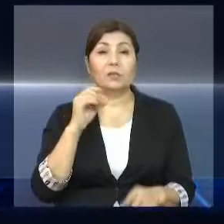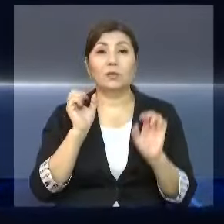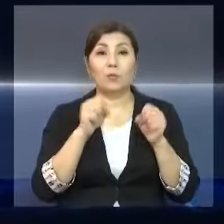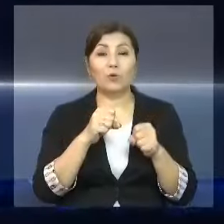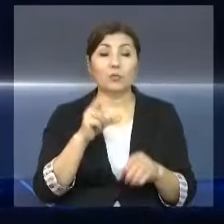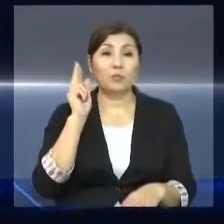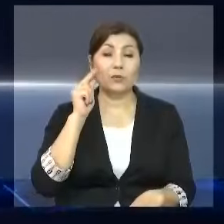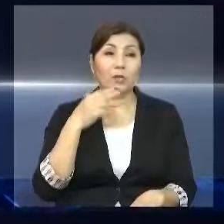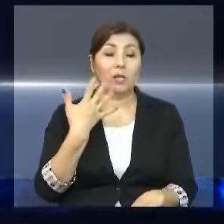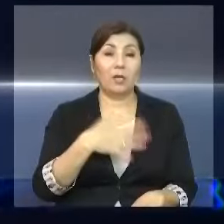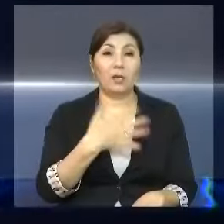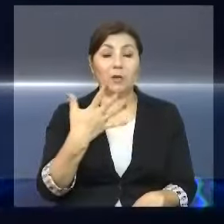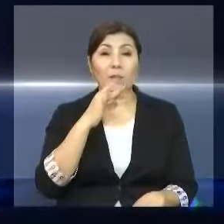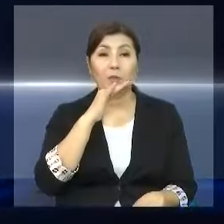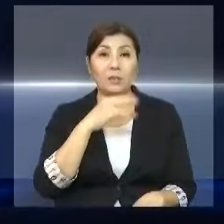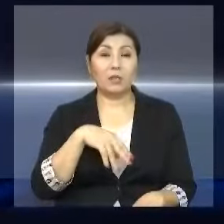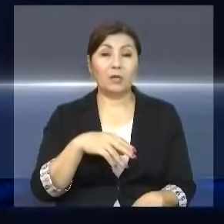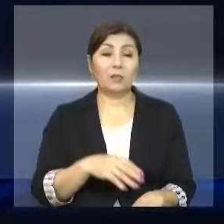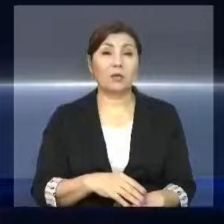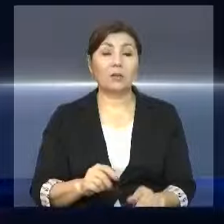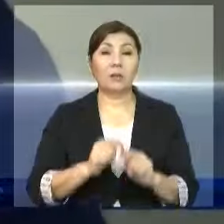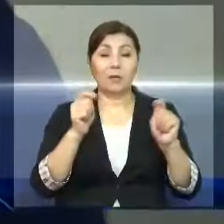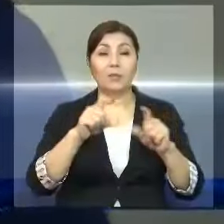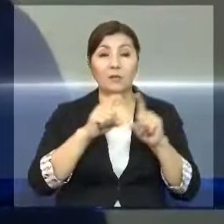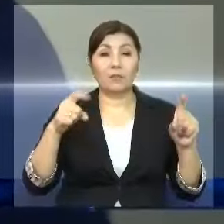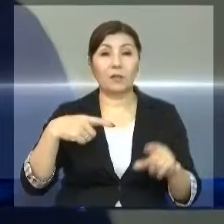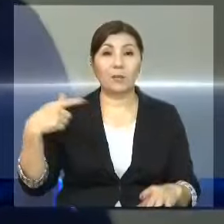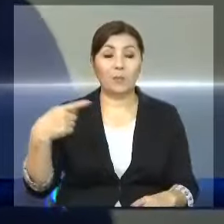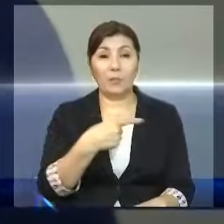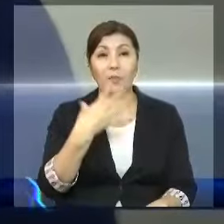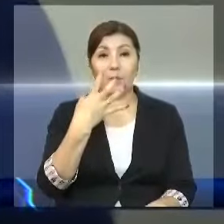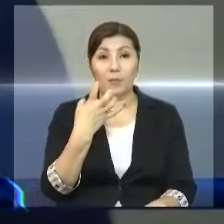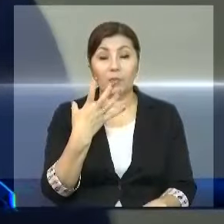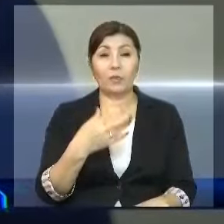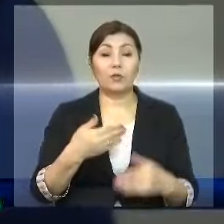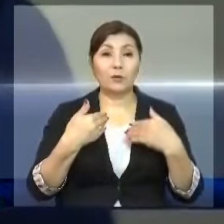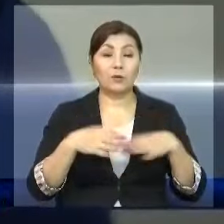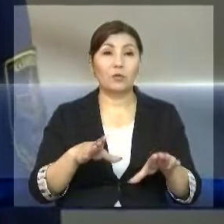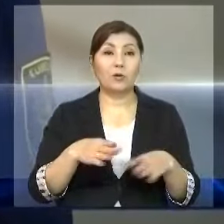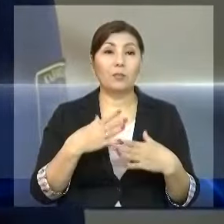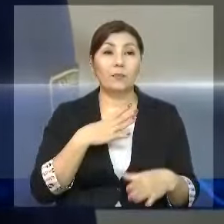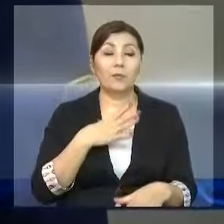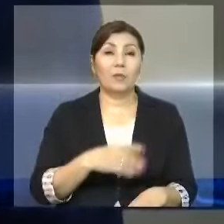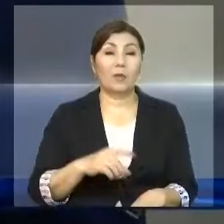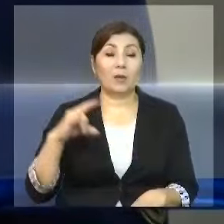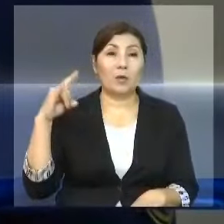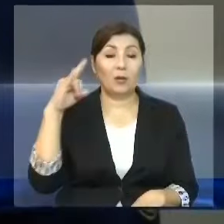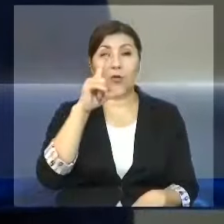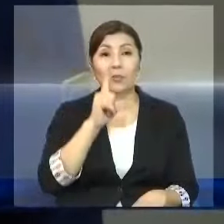поступают. За 55 лет образования школы более 1500 выпускников школы выпустилось.